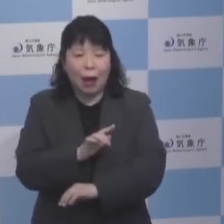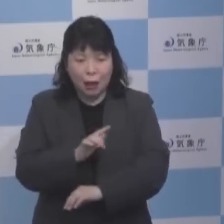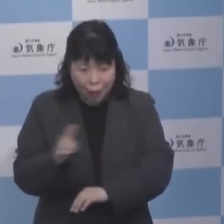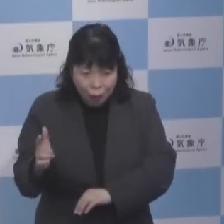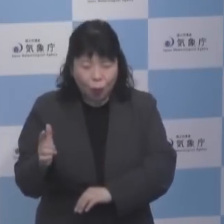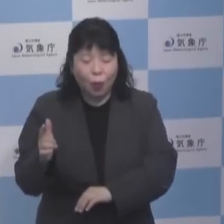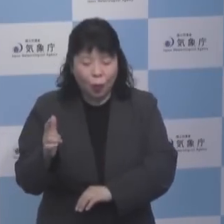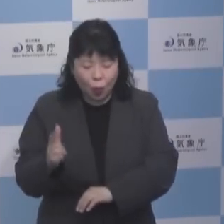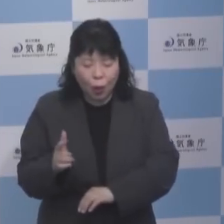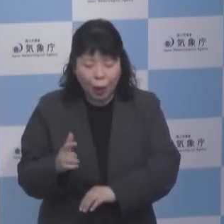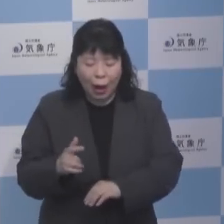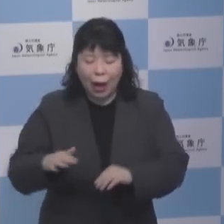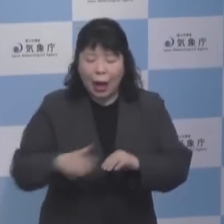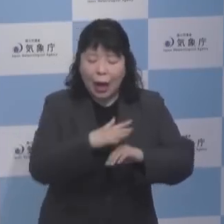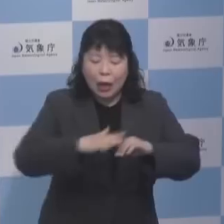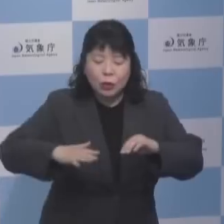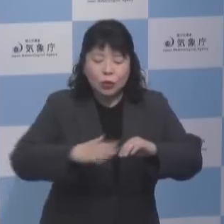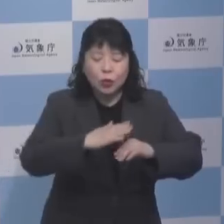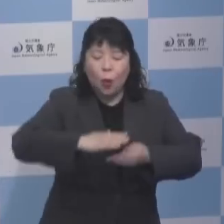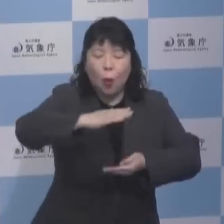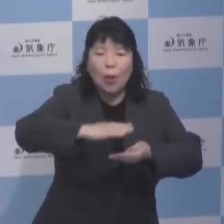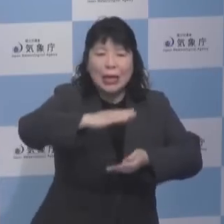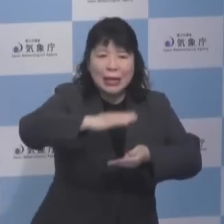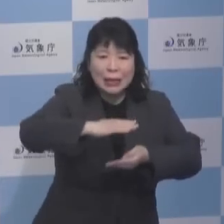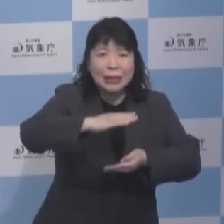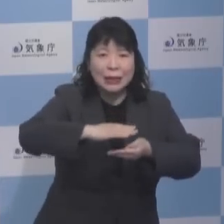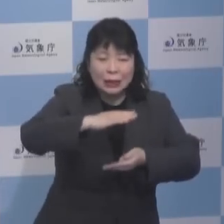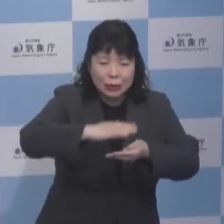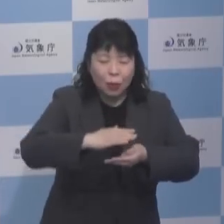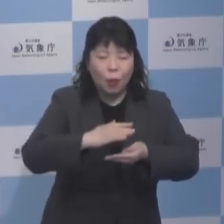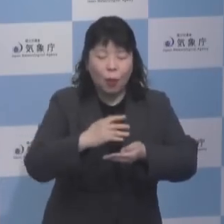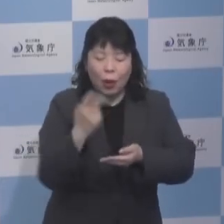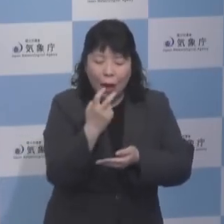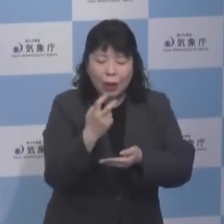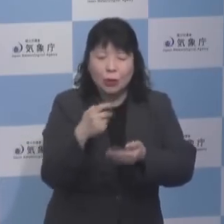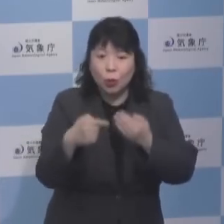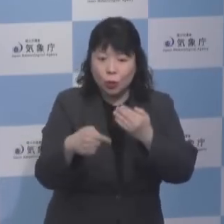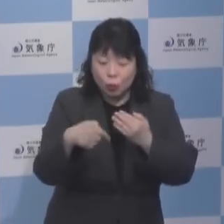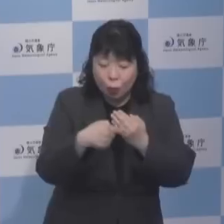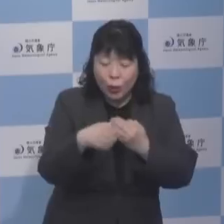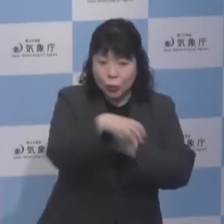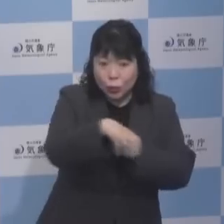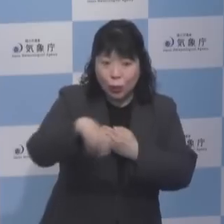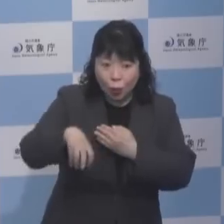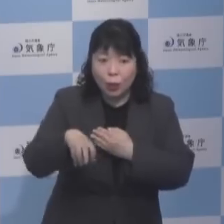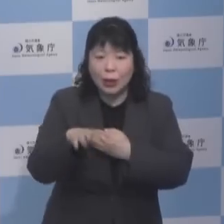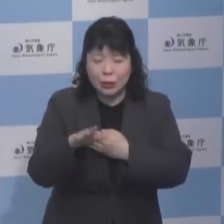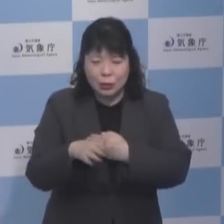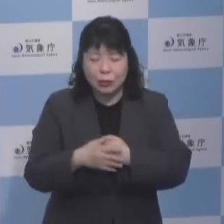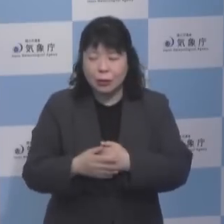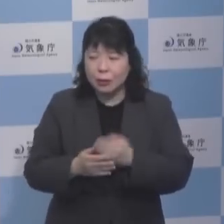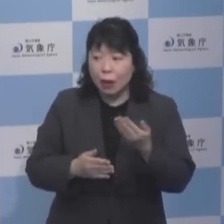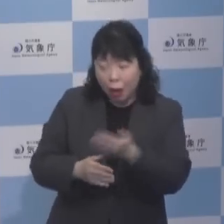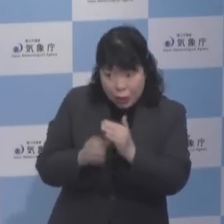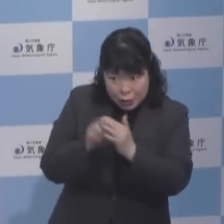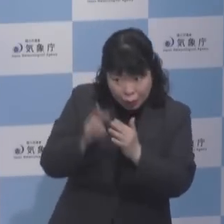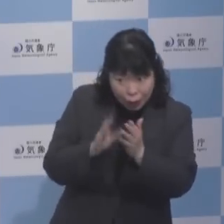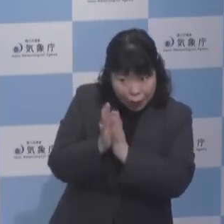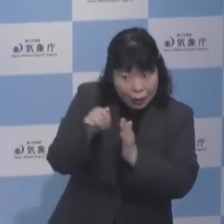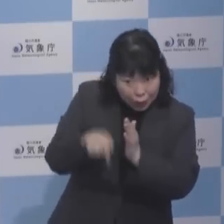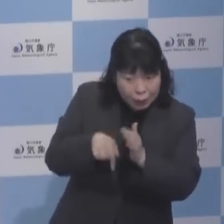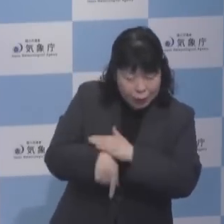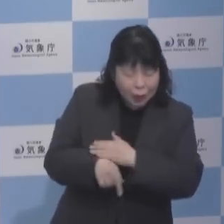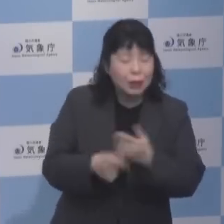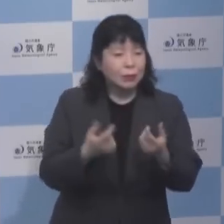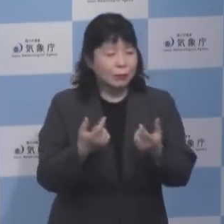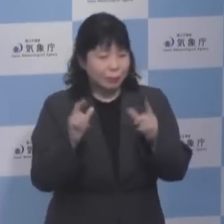ね。 これいずれも参加、 はい、 石川県内。 そうですね、はい、